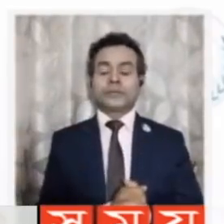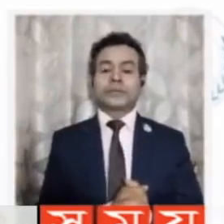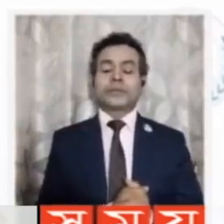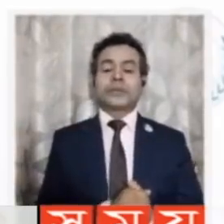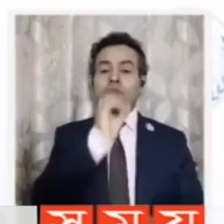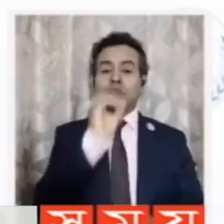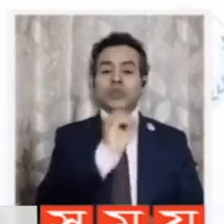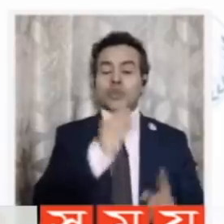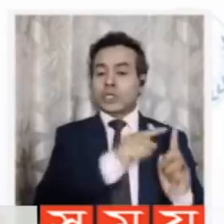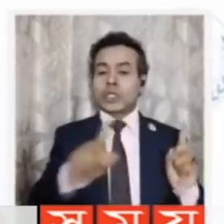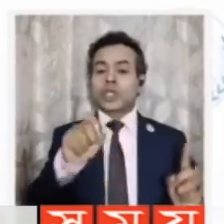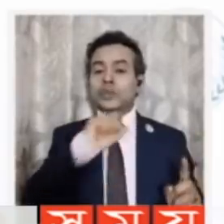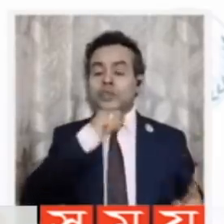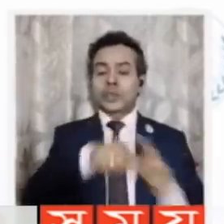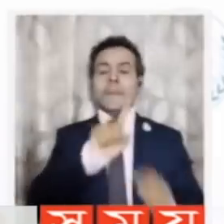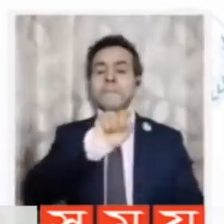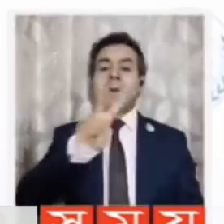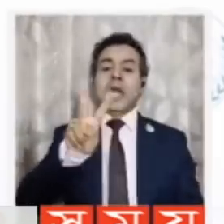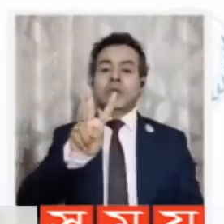0 থেকে 10 বছরের মধ্যে 12 জন, যেটার হার